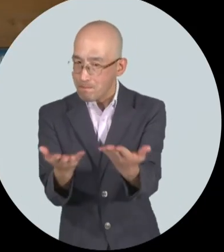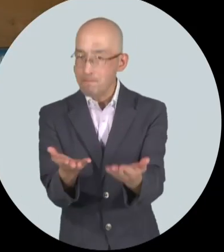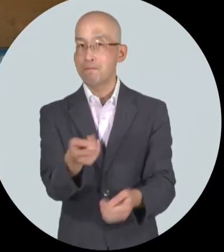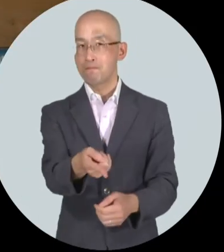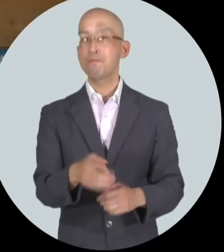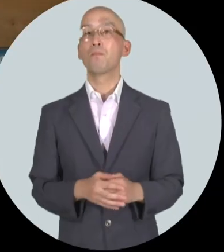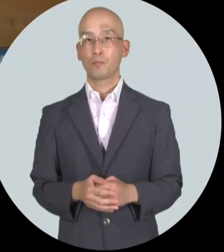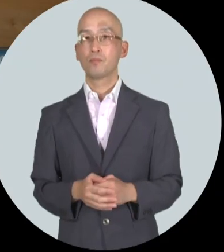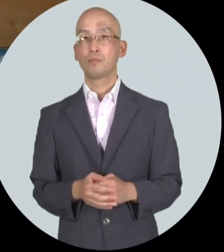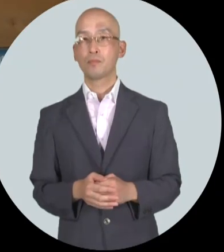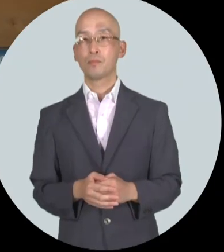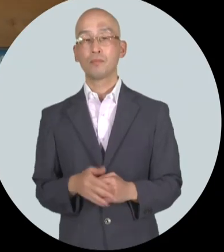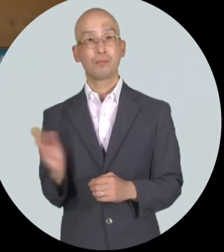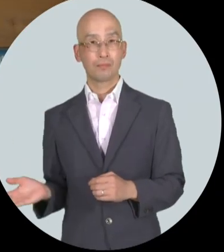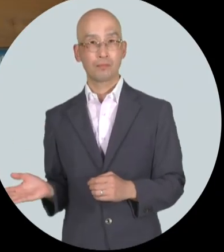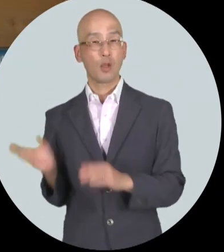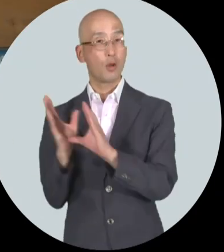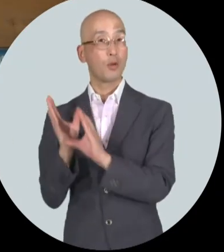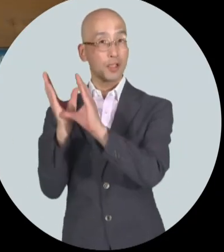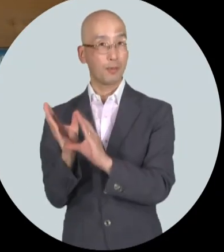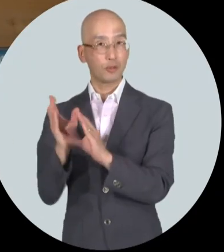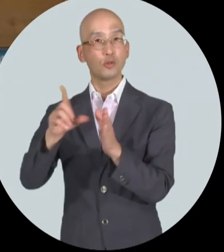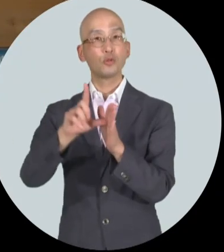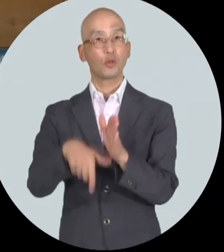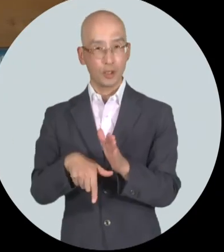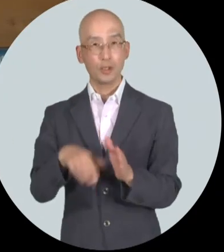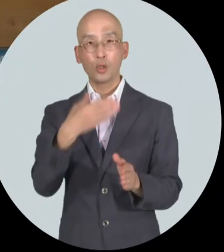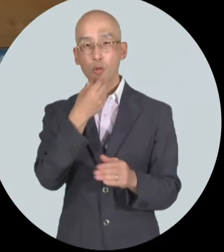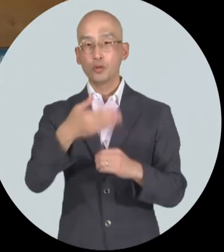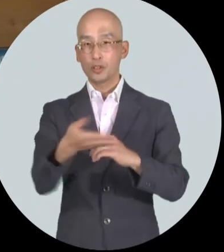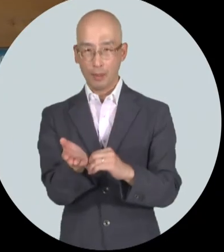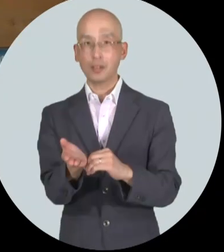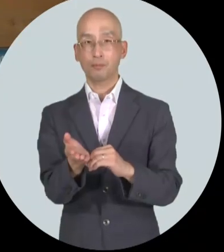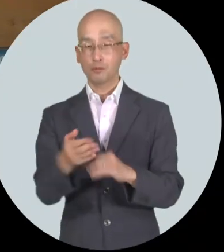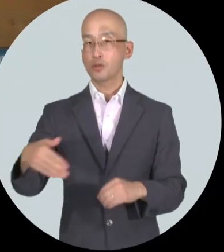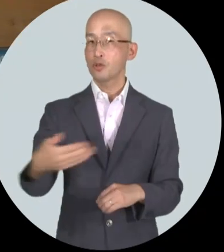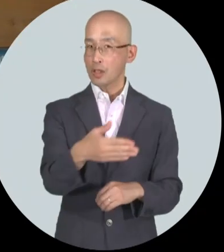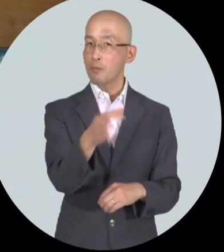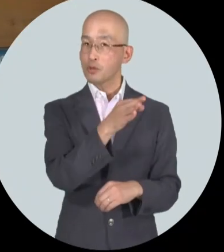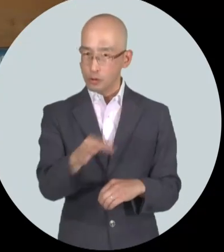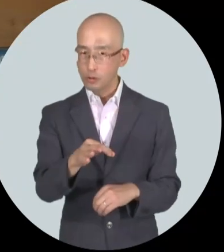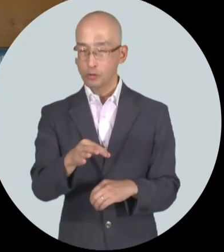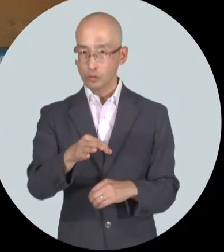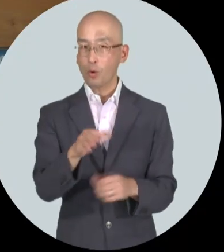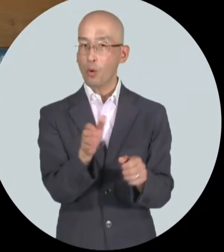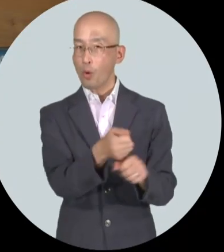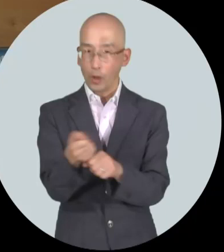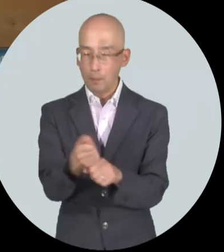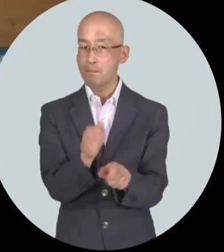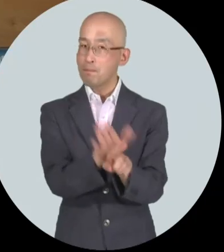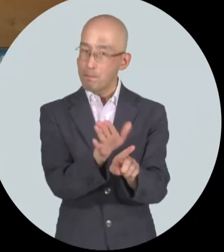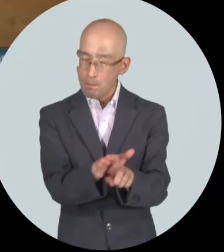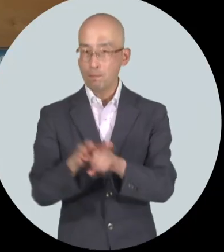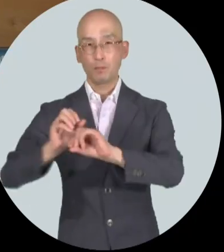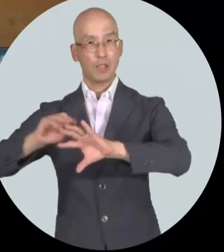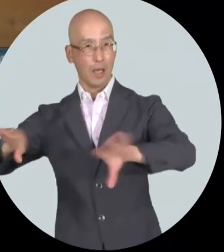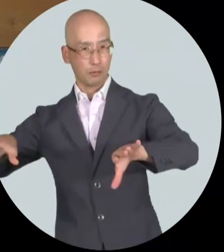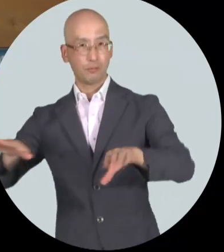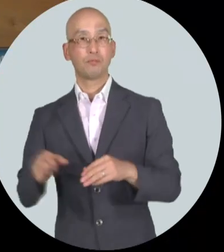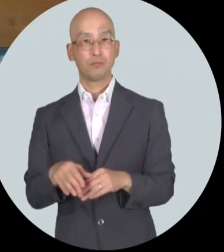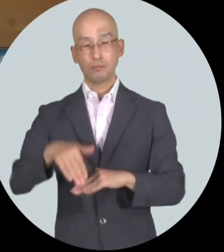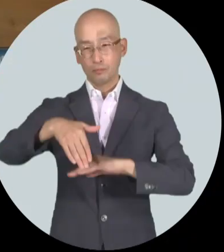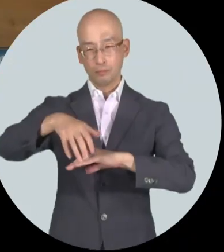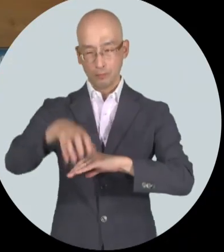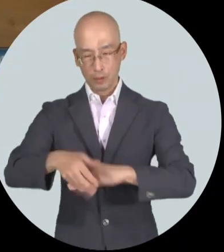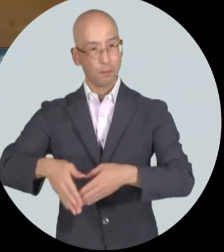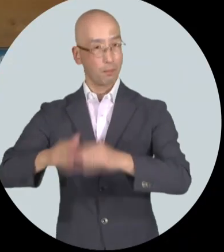農林水産フェスティバルで福島産水産物の応援販売 PR ブースの設置、時期としては11